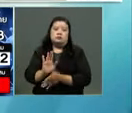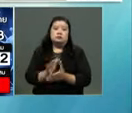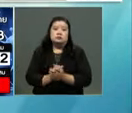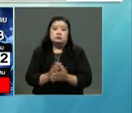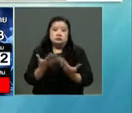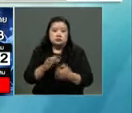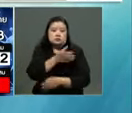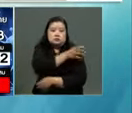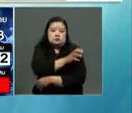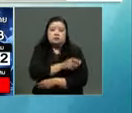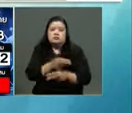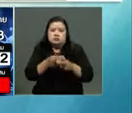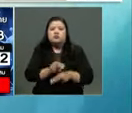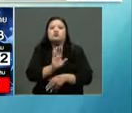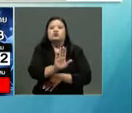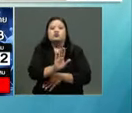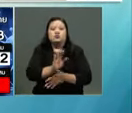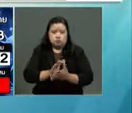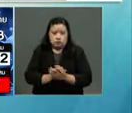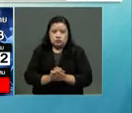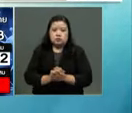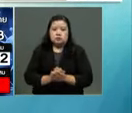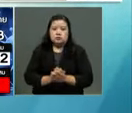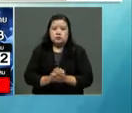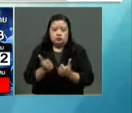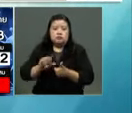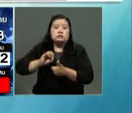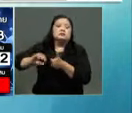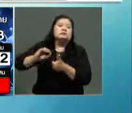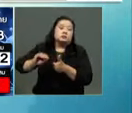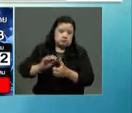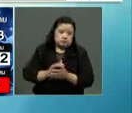ข้อความกลับไปแต่แอปเปิ้ลนะครับซึ่งระบบนี้เป็นของAppleนะครับก็ Apple